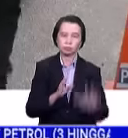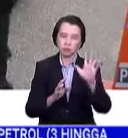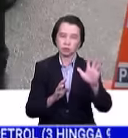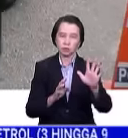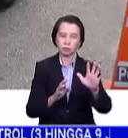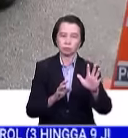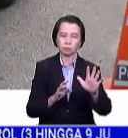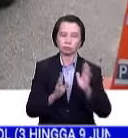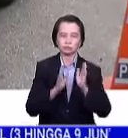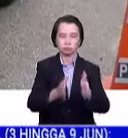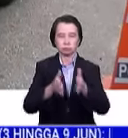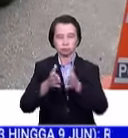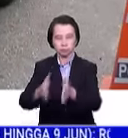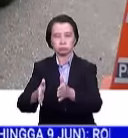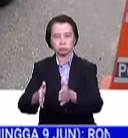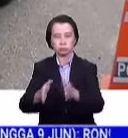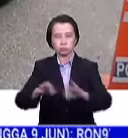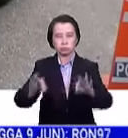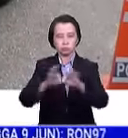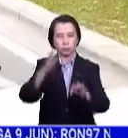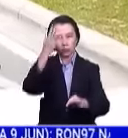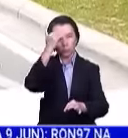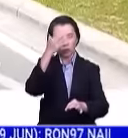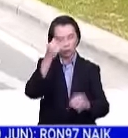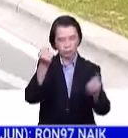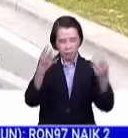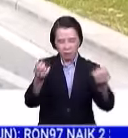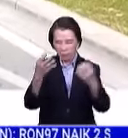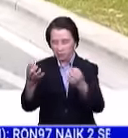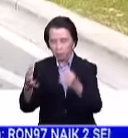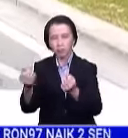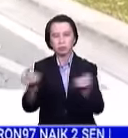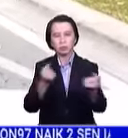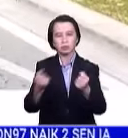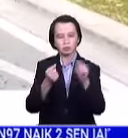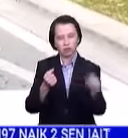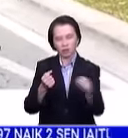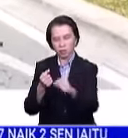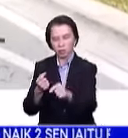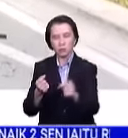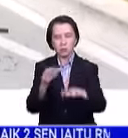pergerakan utama. Kenapa aliran trafik begitu tinggi dalam